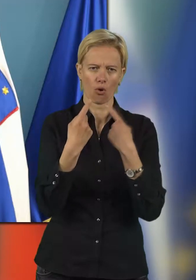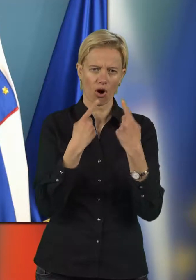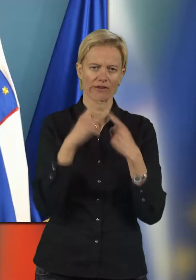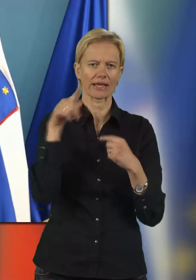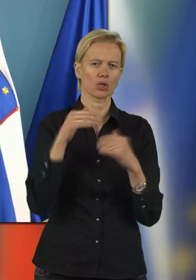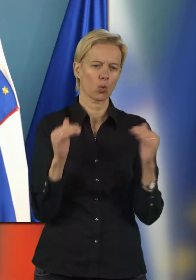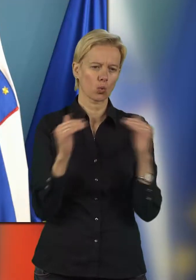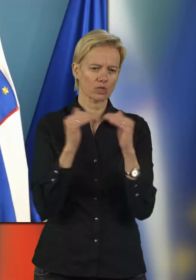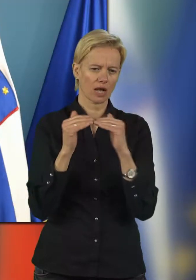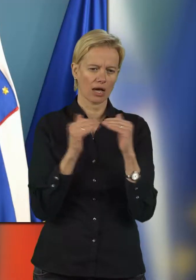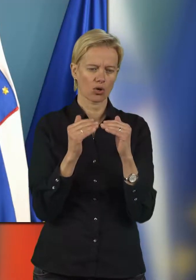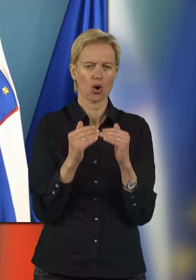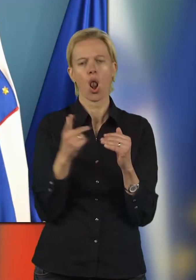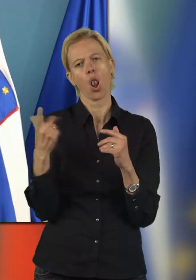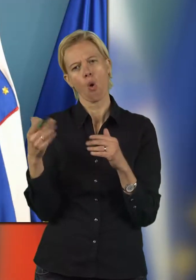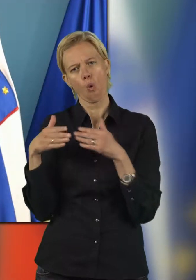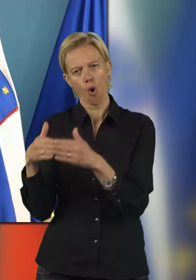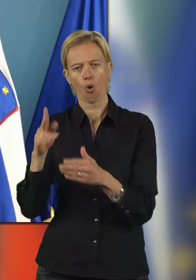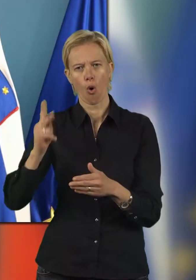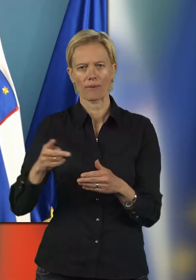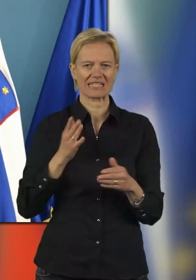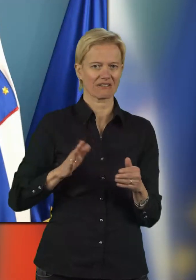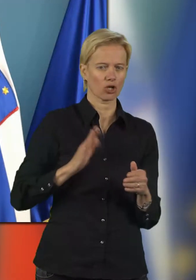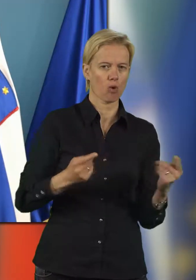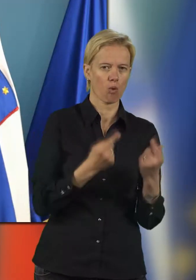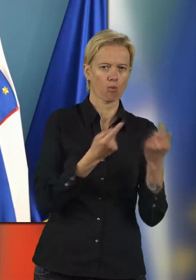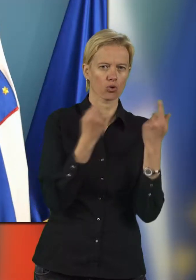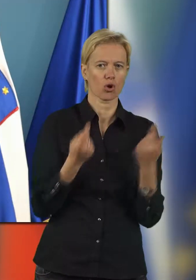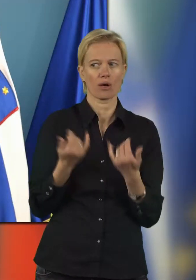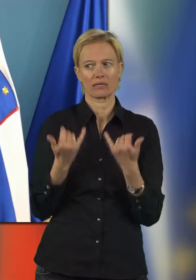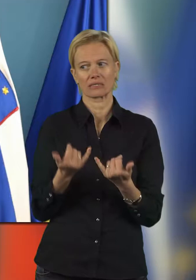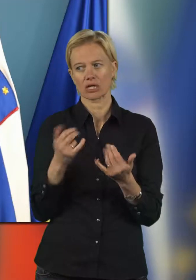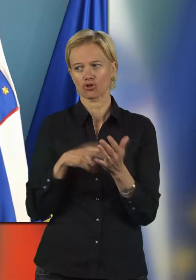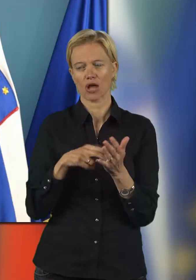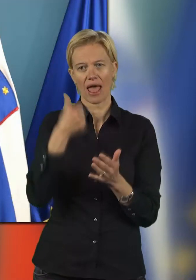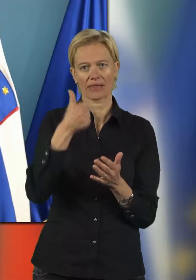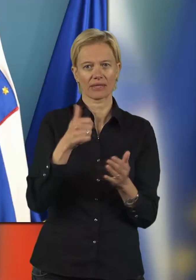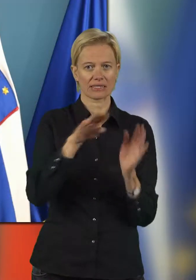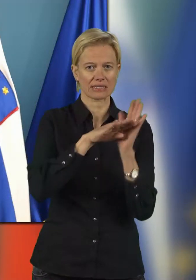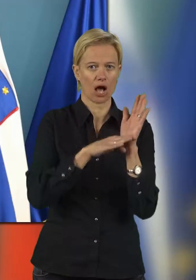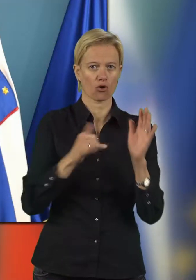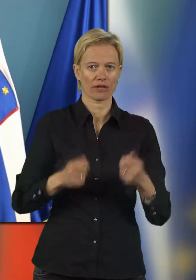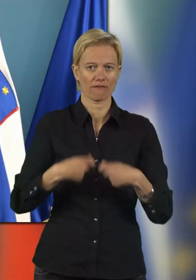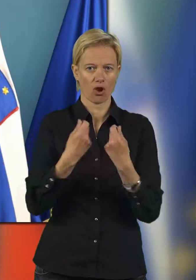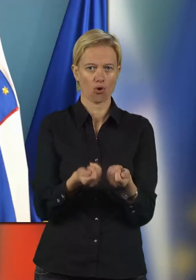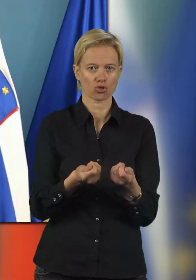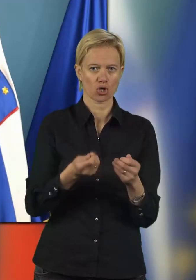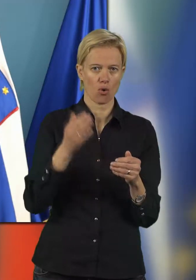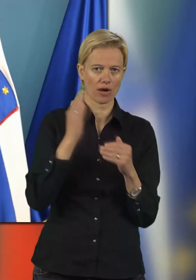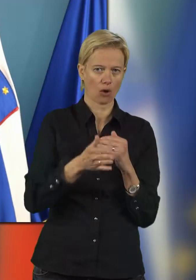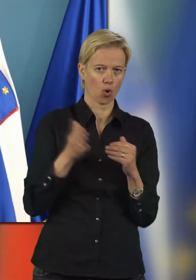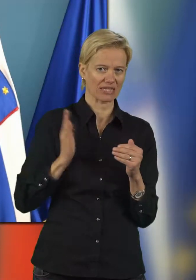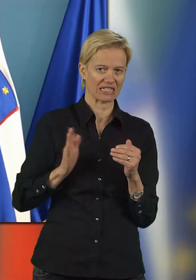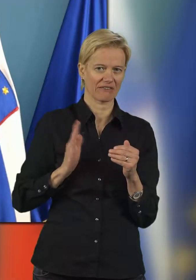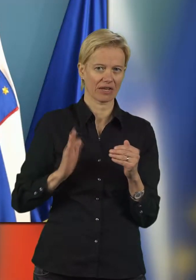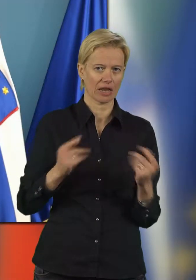se pogovarjate in usklajujete tako z Luko Koper, kot s civilno pobudo. Zdaj, še en zakon je vložen, torej